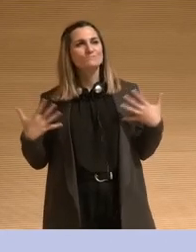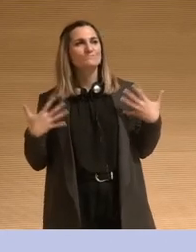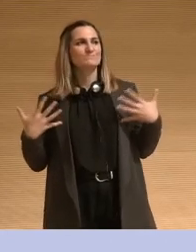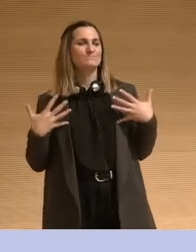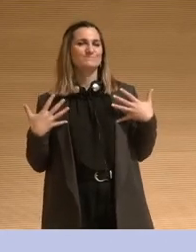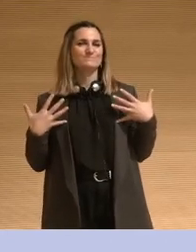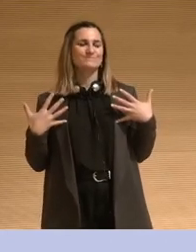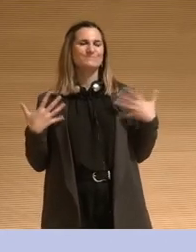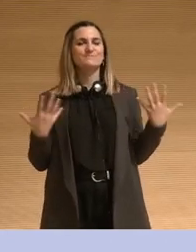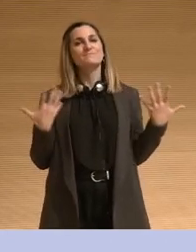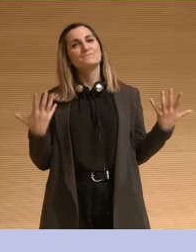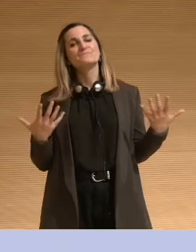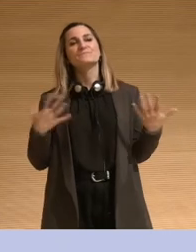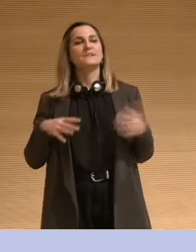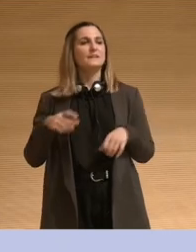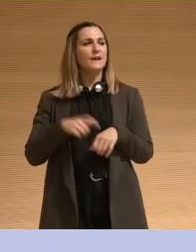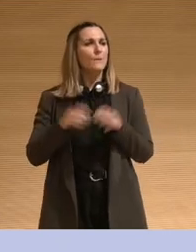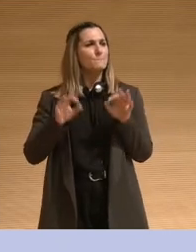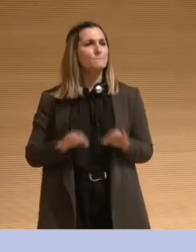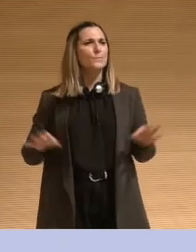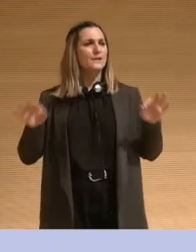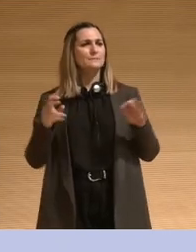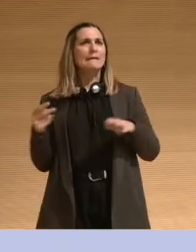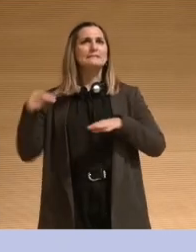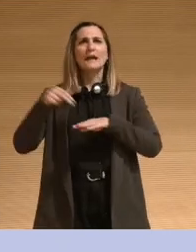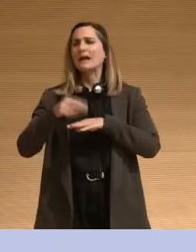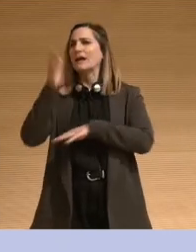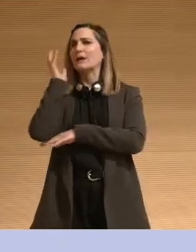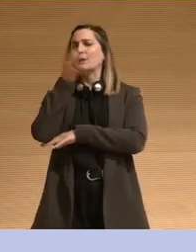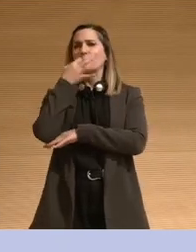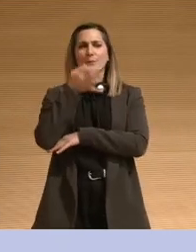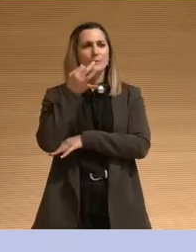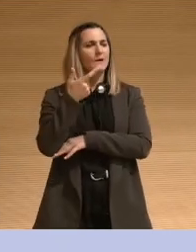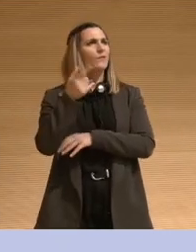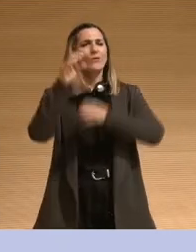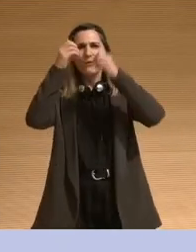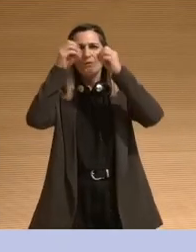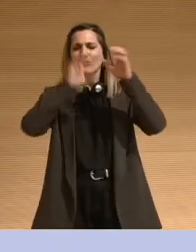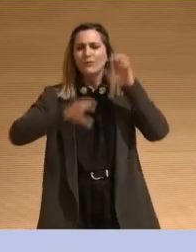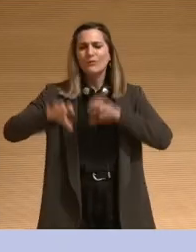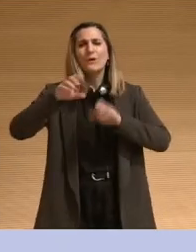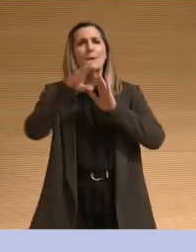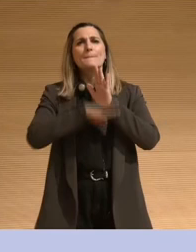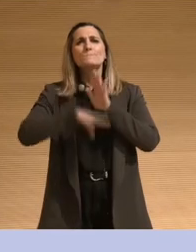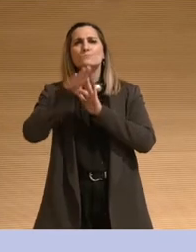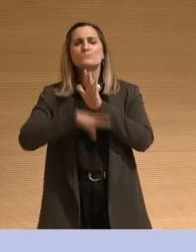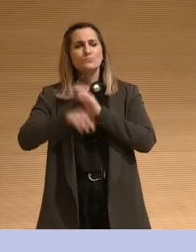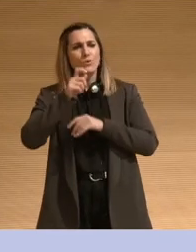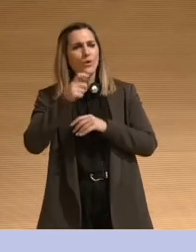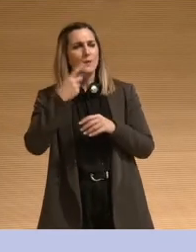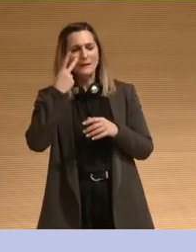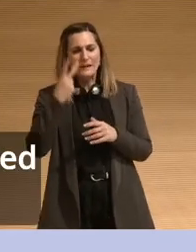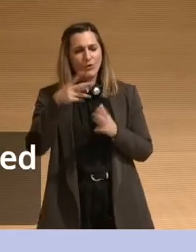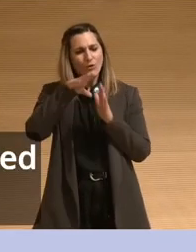επίσης ότι ξεκινώντας την προετοιμασία μου για σήμερα εδώ, έκανα ένα Google Search για το πρόγραμμά μας, το Συνταγογράφηση